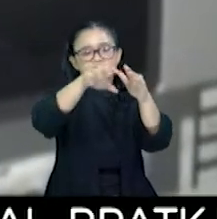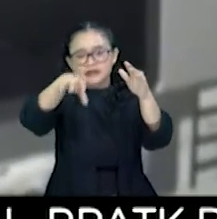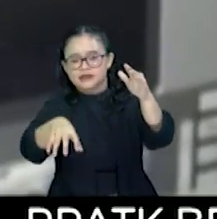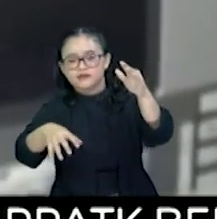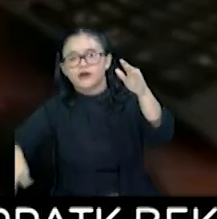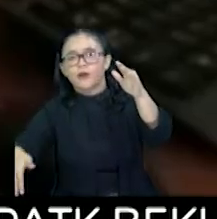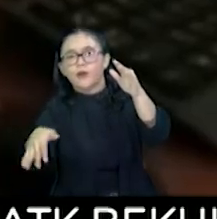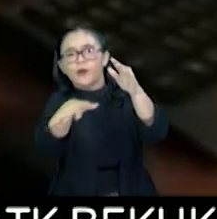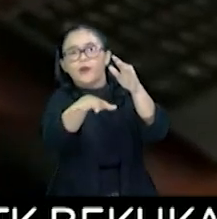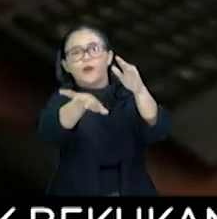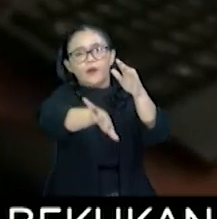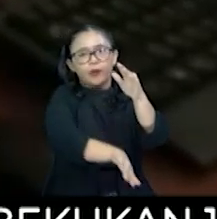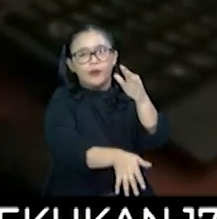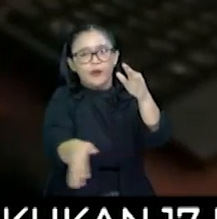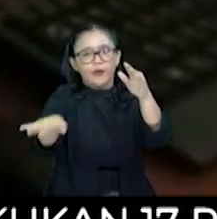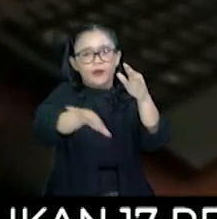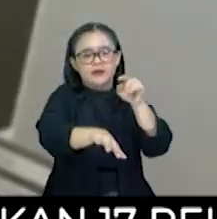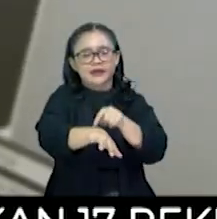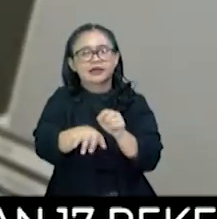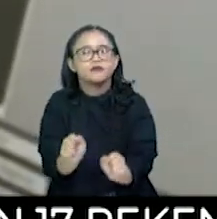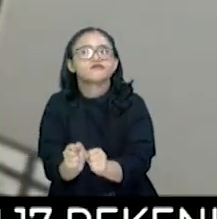Anak Krakatau terpantau mengarah ke selatan.